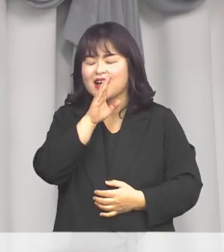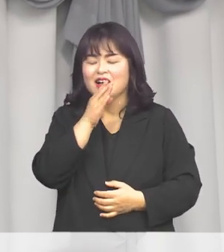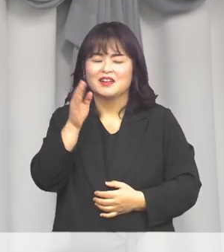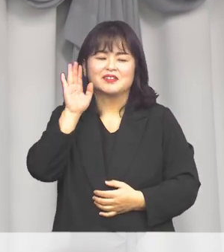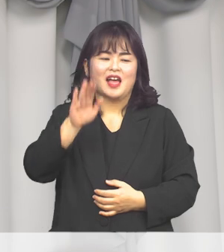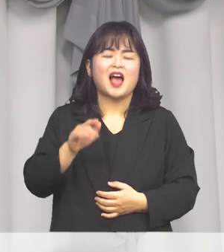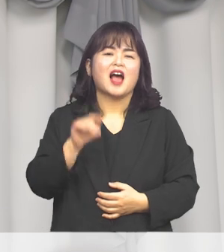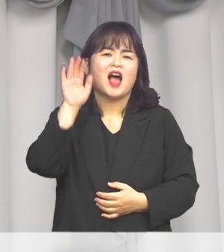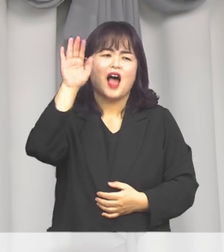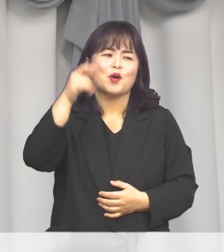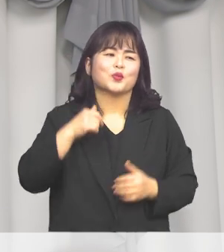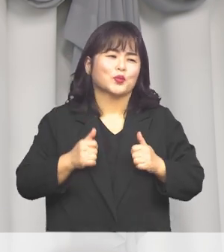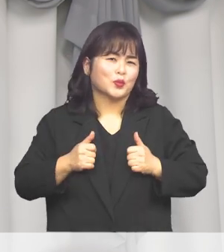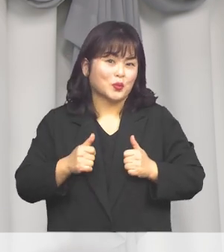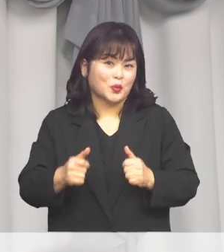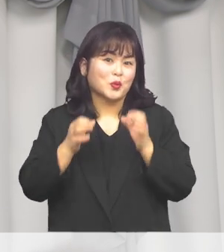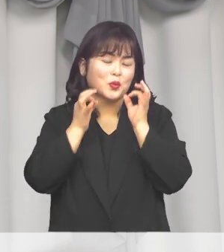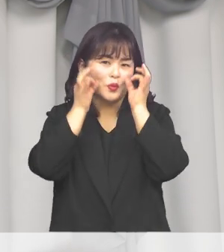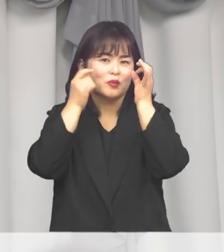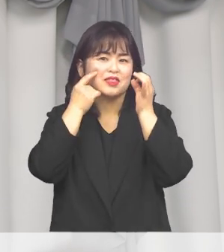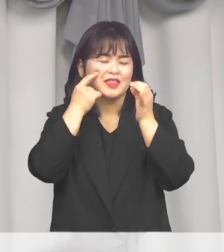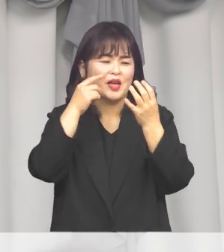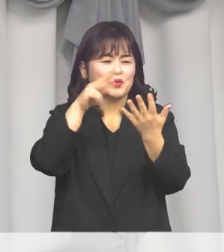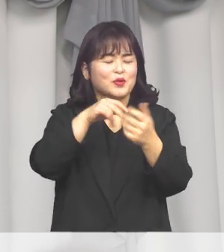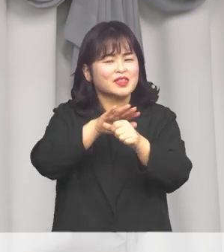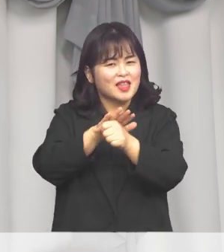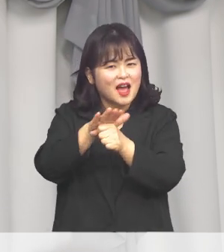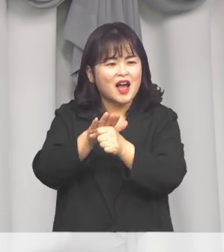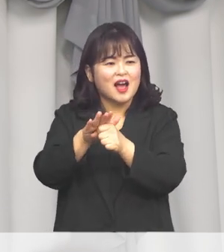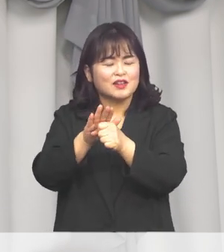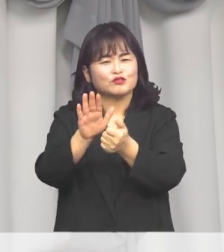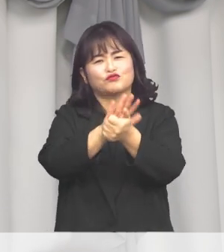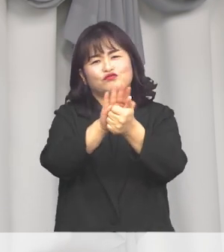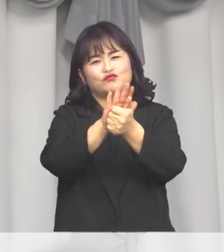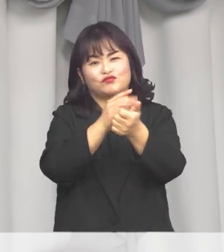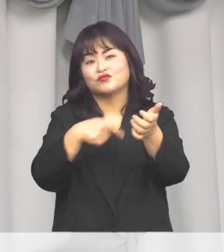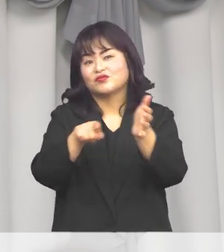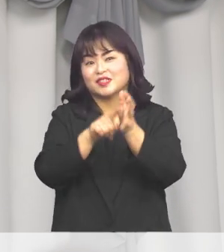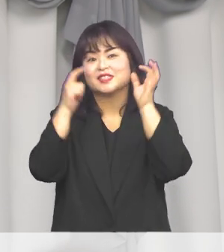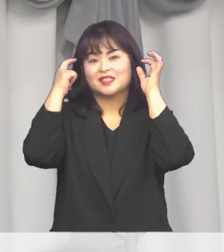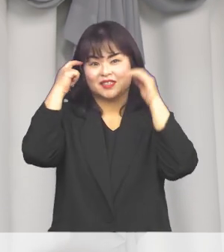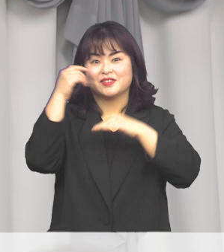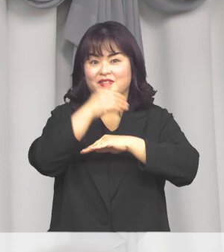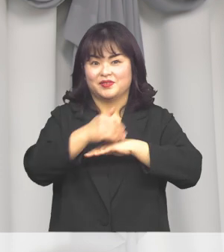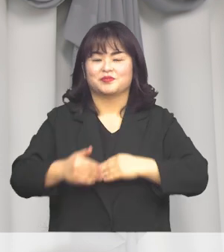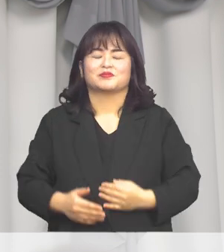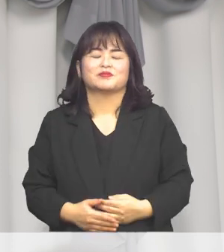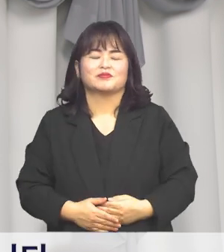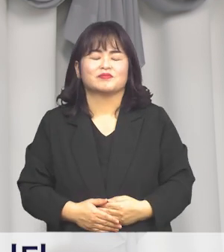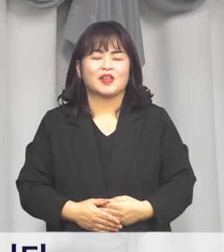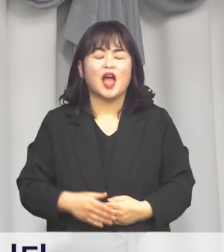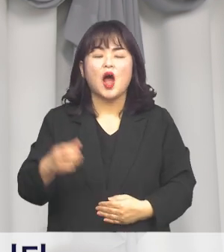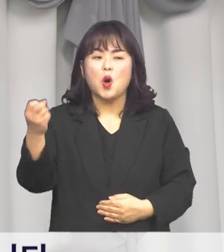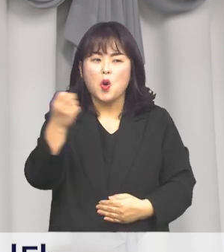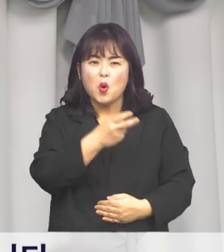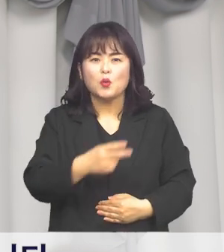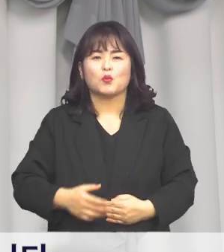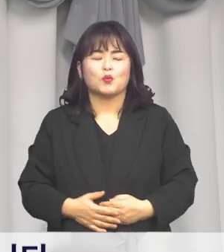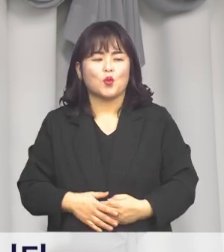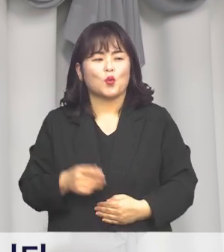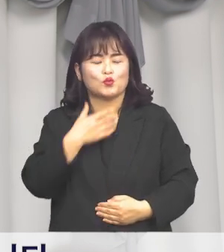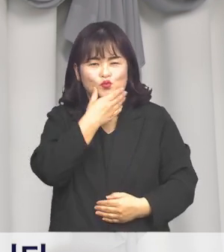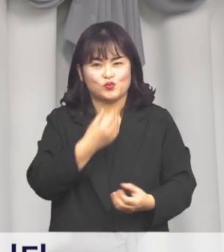같지만 저도 노력을 하면서 독서를 사랑하신 모든 분들을 응원한 생각입니다. 오늘 다시